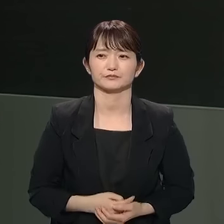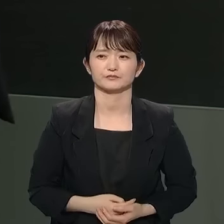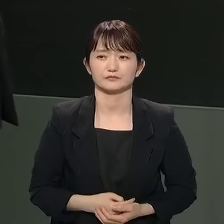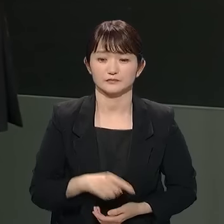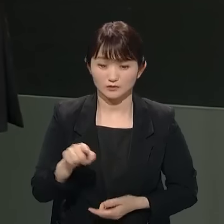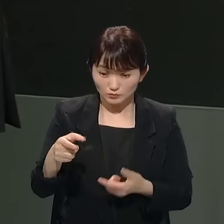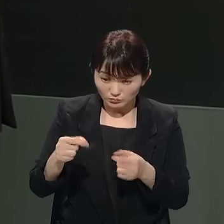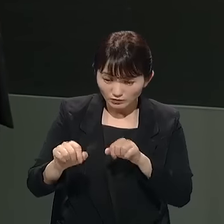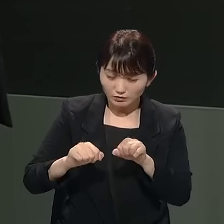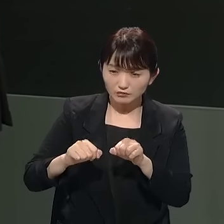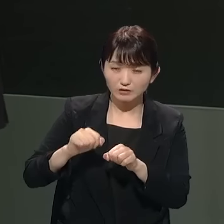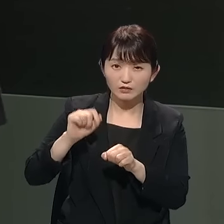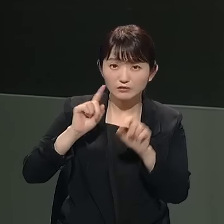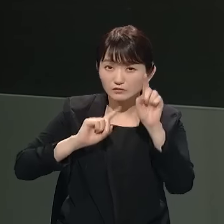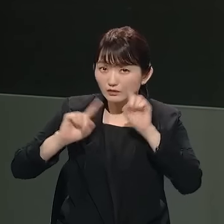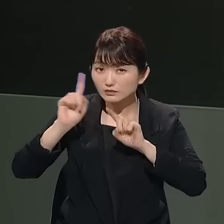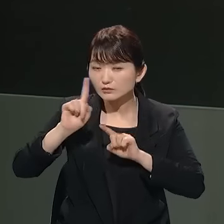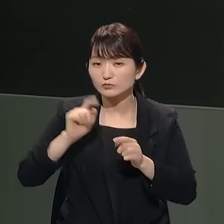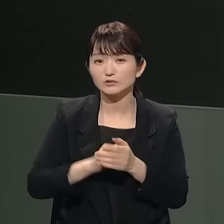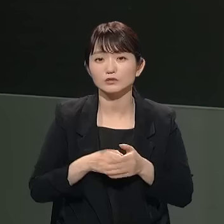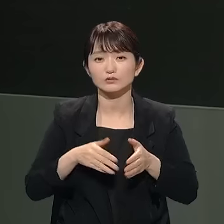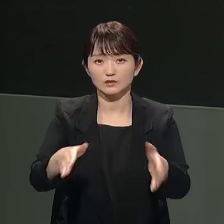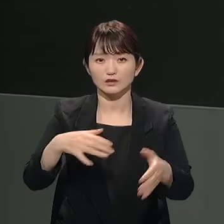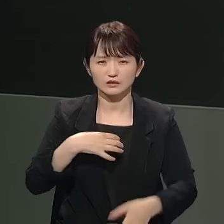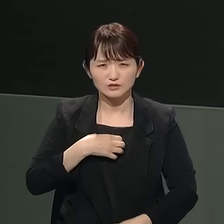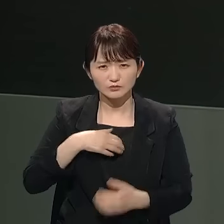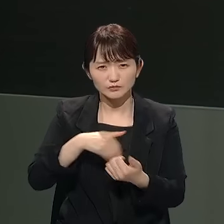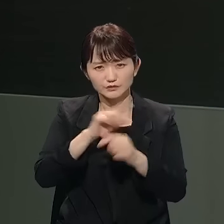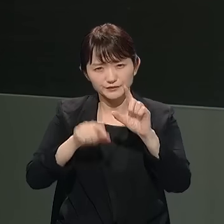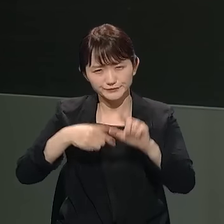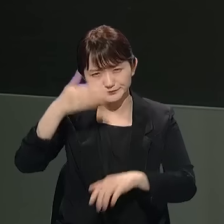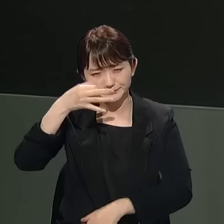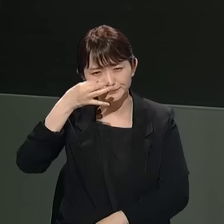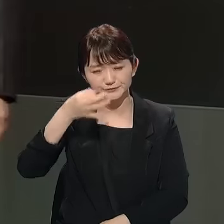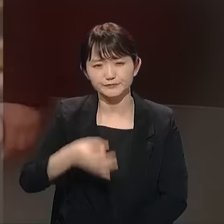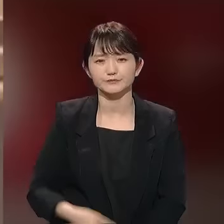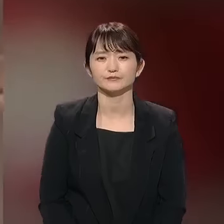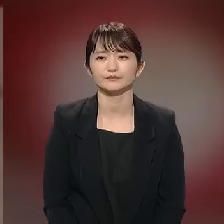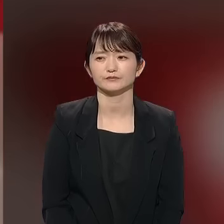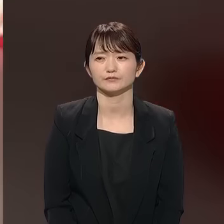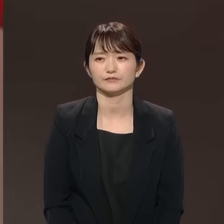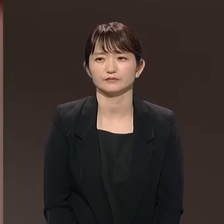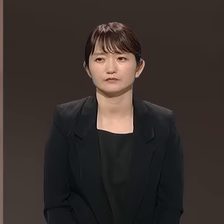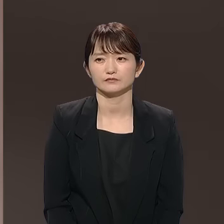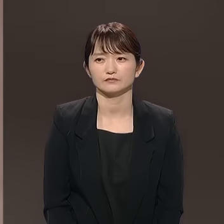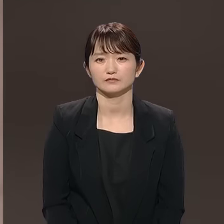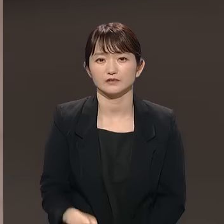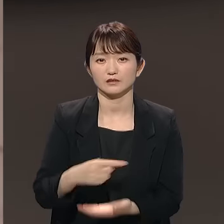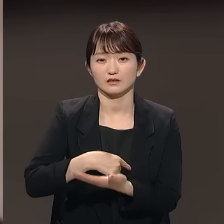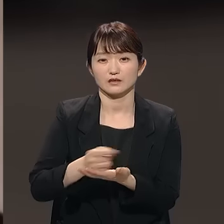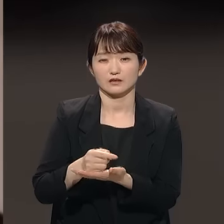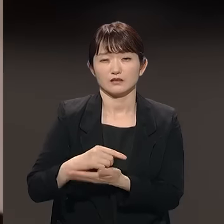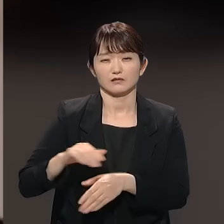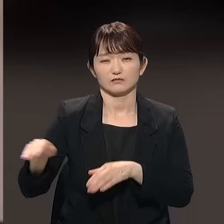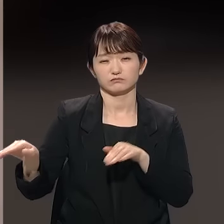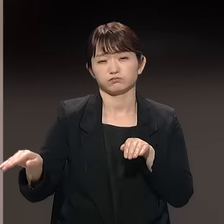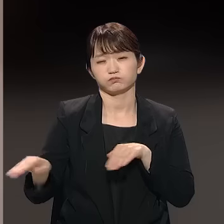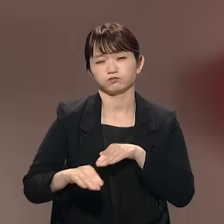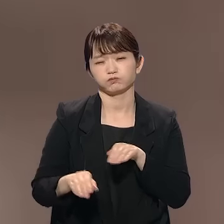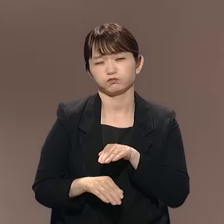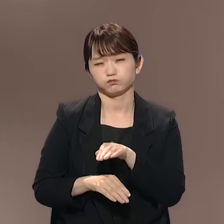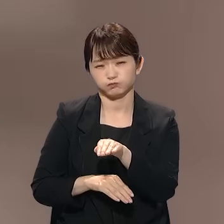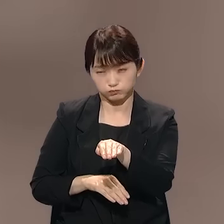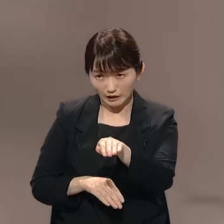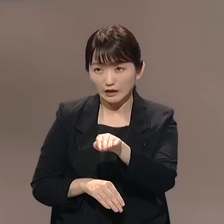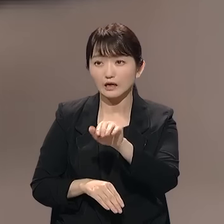그러다 다쳐요입니다. 자, 도로 위험천만한 상황 영상 만나보시죠. 자, 쌩쌩 달리는 차 속